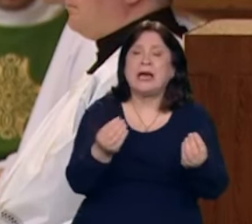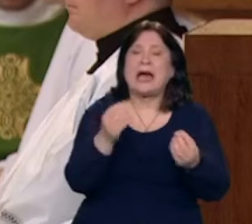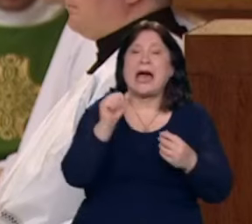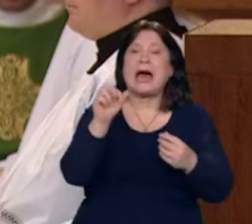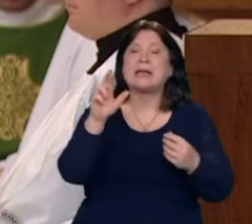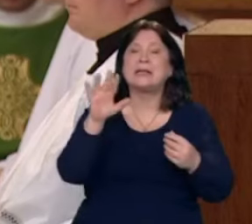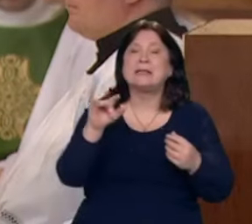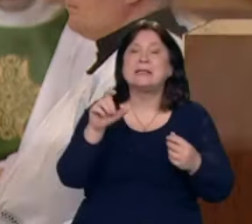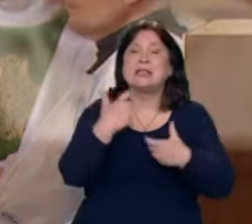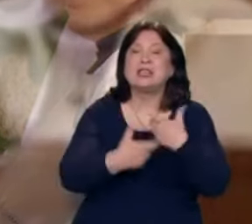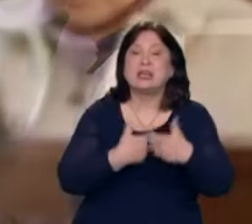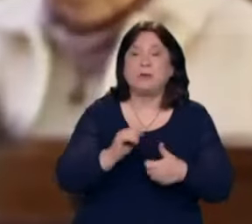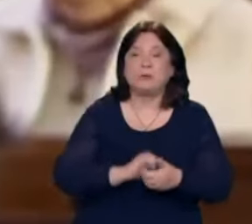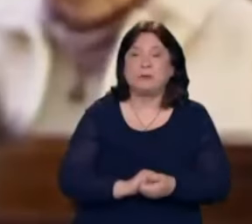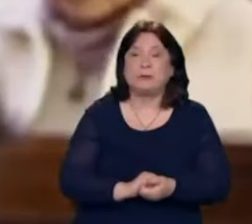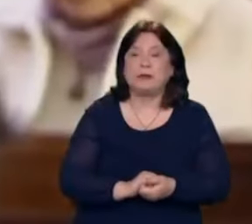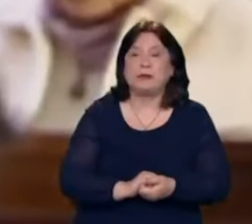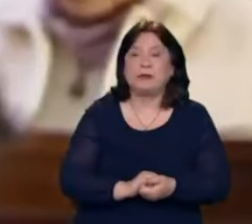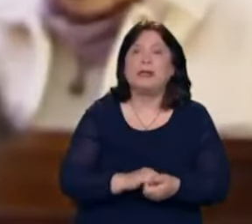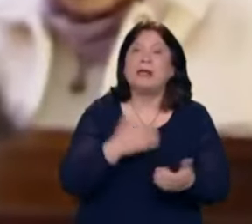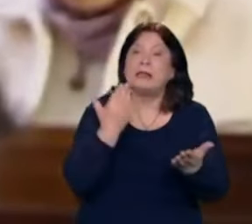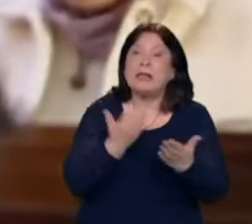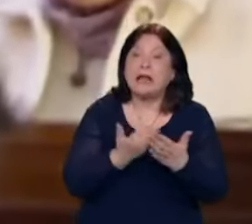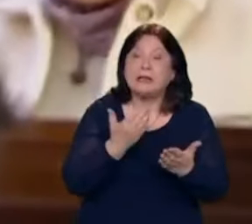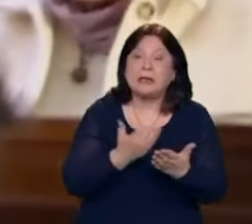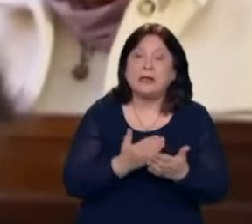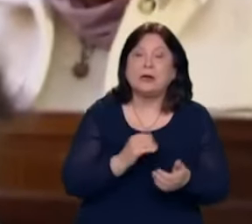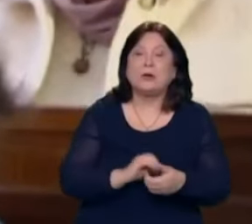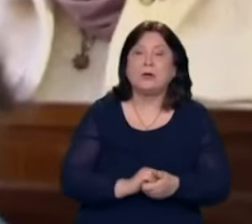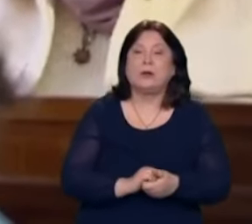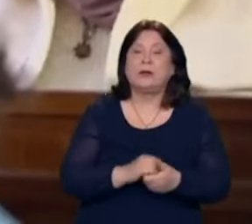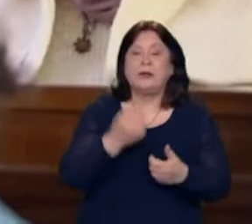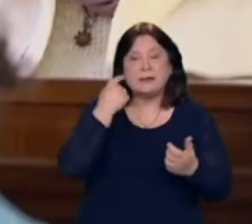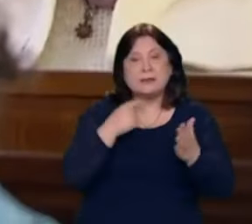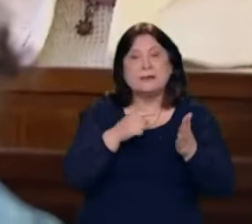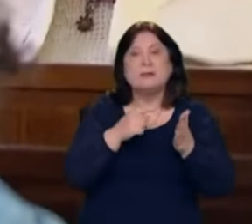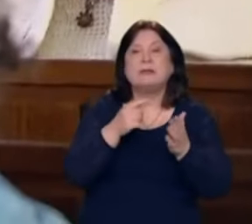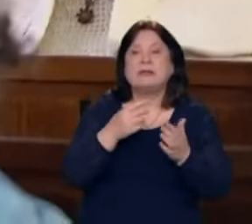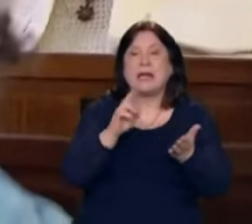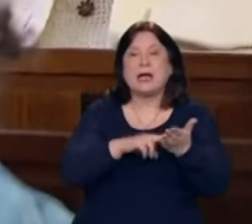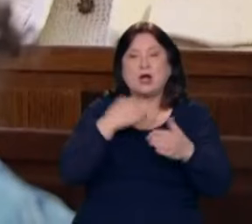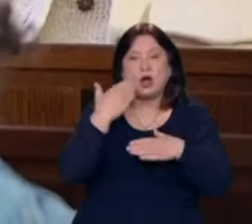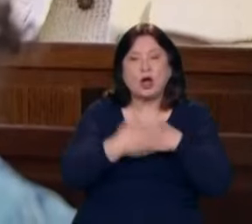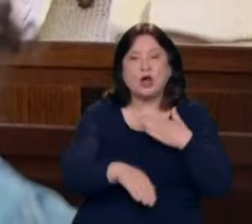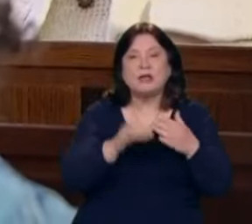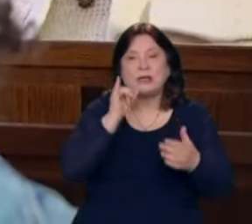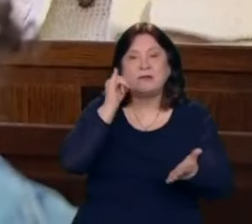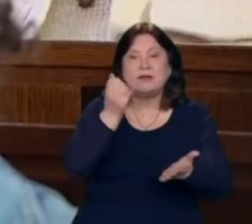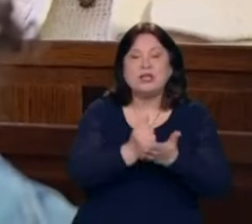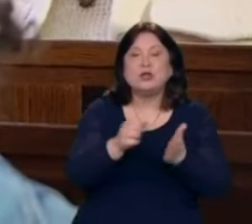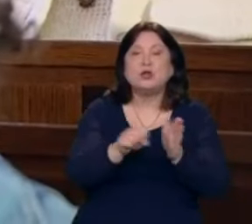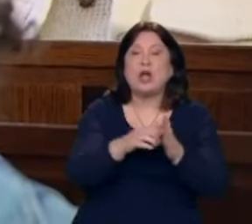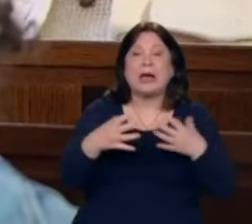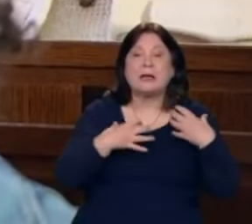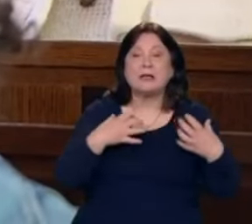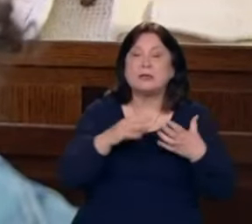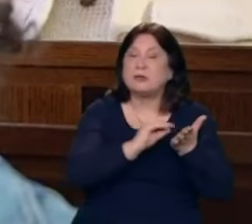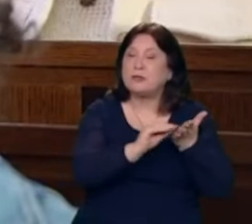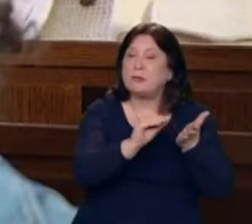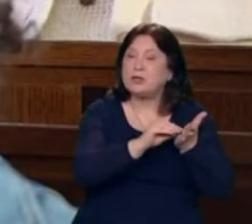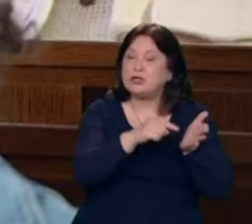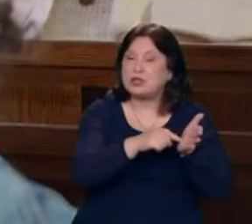sztuki i dlatego zwraca się na koniec swego listu do artystów